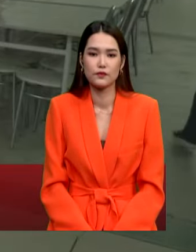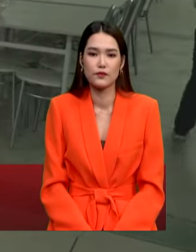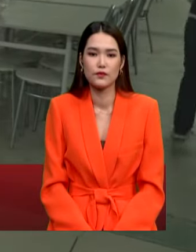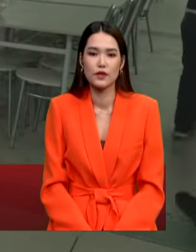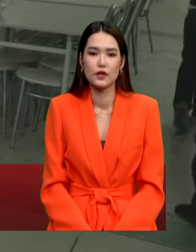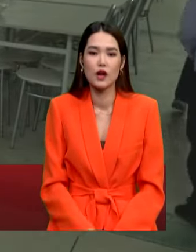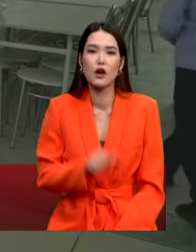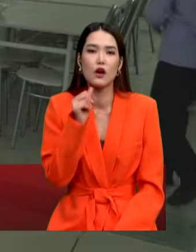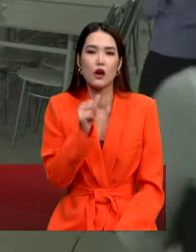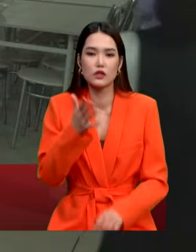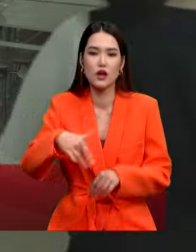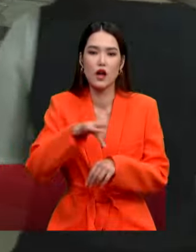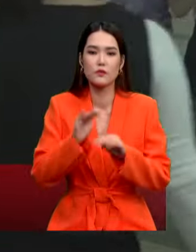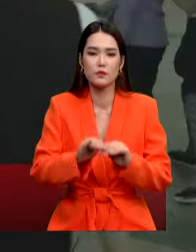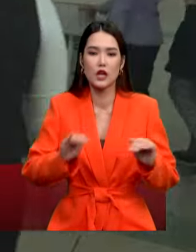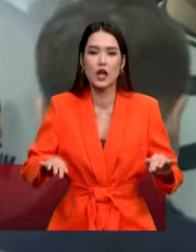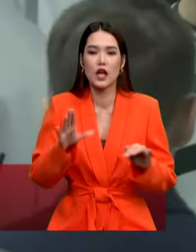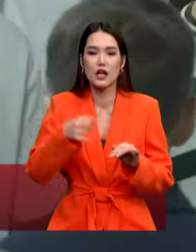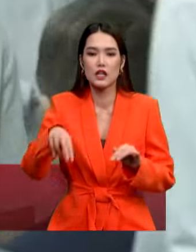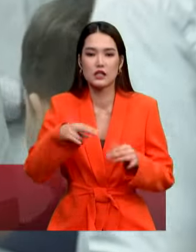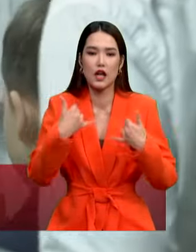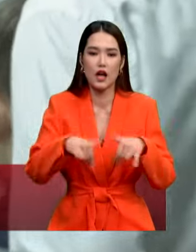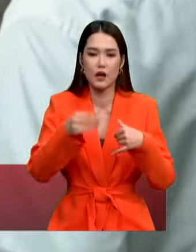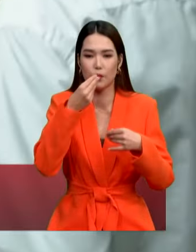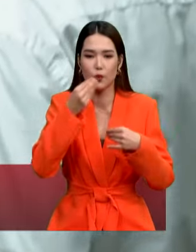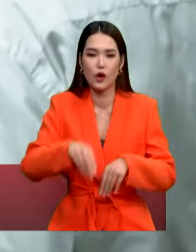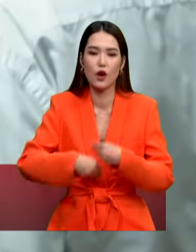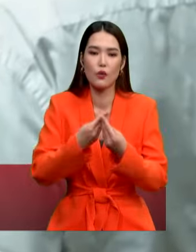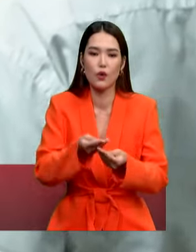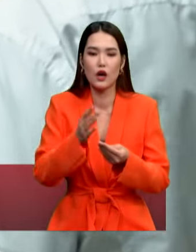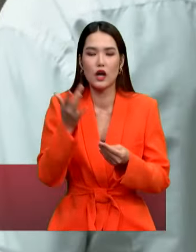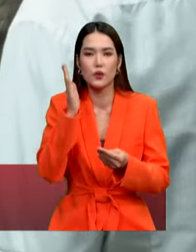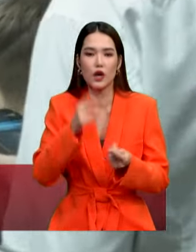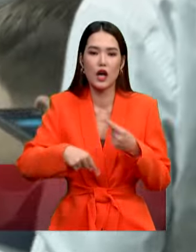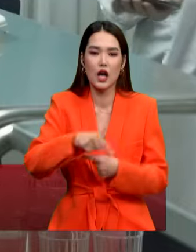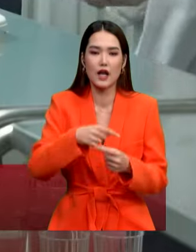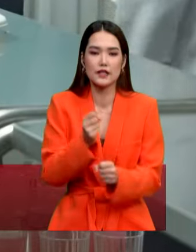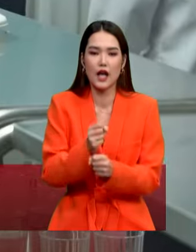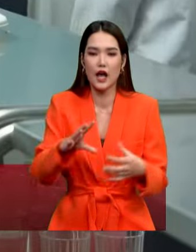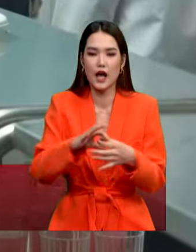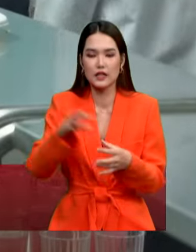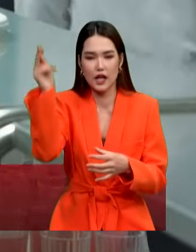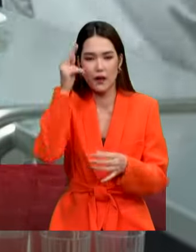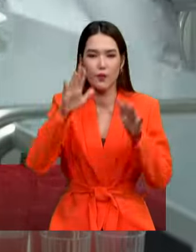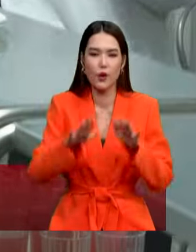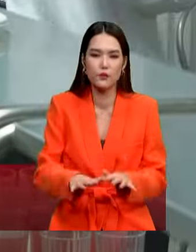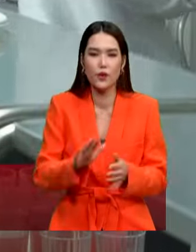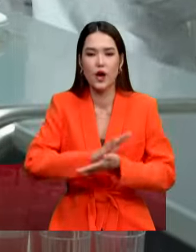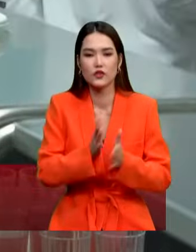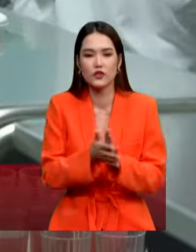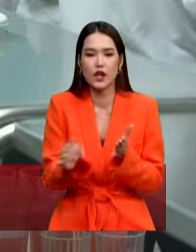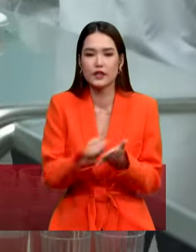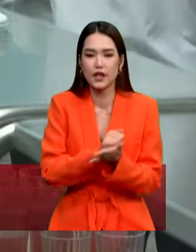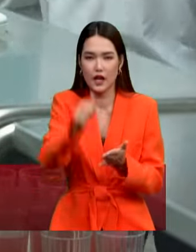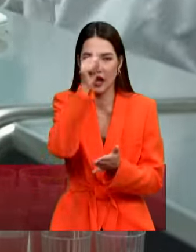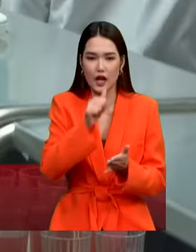Қостанай қаласындағы мектеп пен бала бақшалардағы асханаларды тамақпен қамтумен 10 шақты кәсіпорын айналысады. Солардың білім бөлімімен жасаған келісім шарттарының